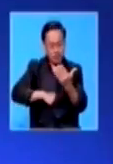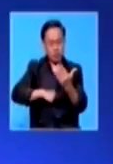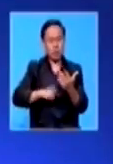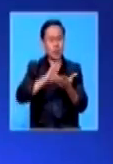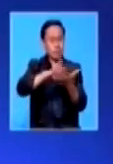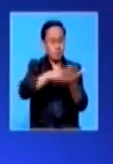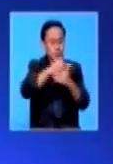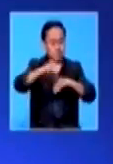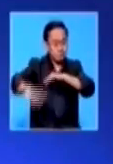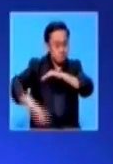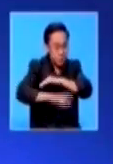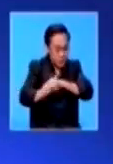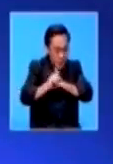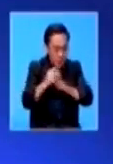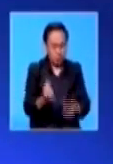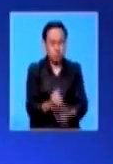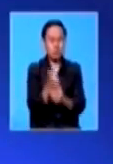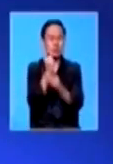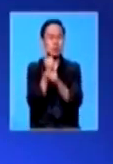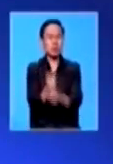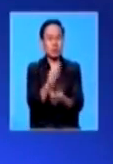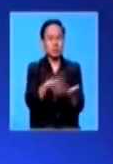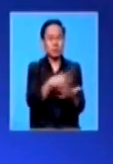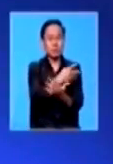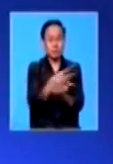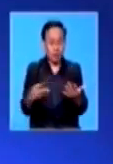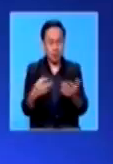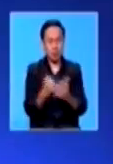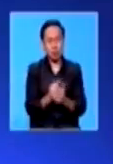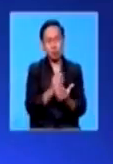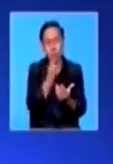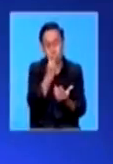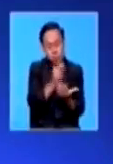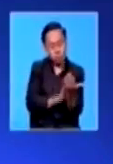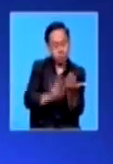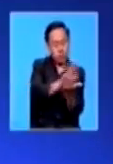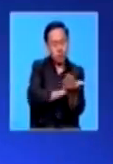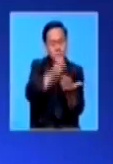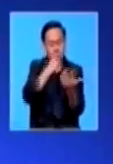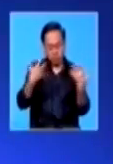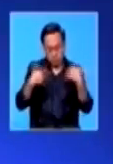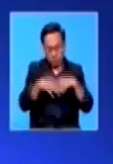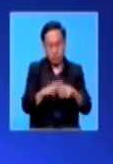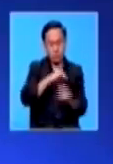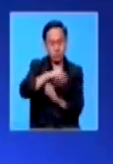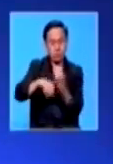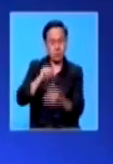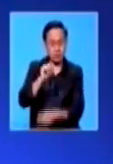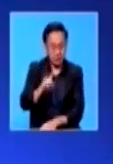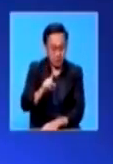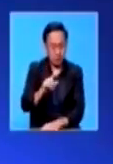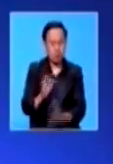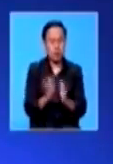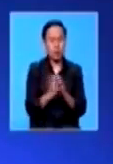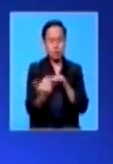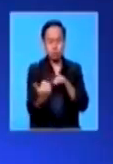านที่มันมีอยู่แล้วนะแล้วท่านก็ไปดูทั้งประเทศมาตรงไหนมันจะเชื่อมโยงเศรษฐกิจตรงไหนเชื่อมโยงการสัญจรไปม